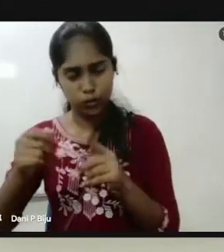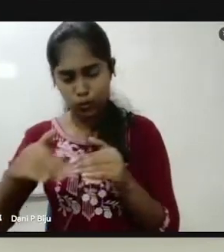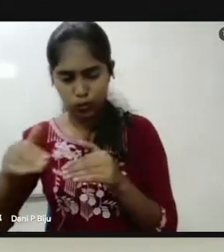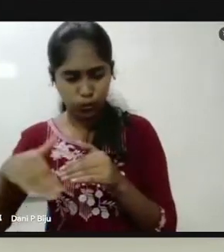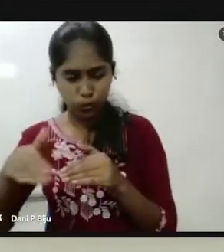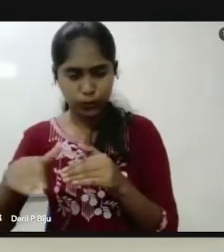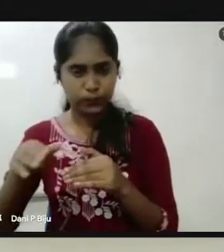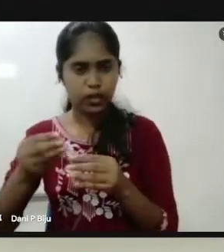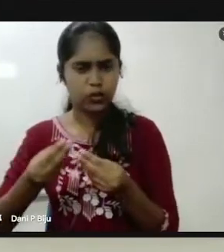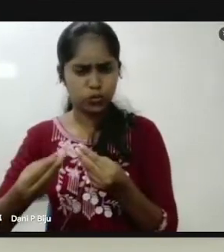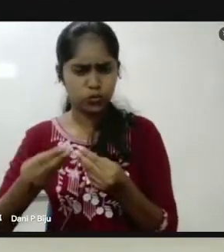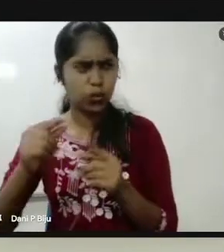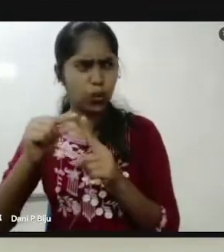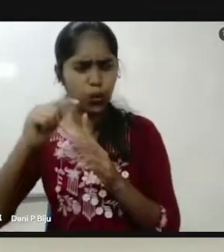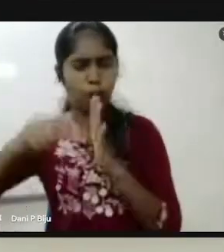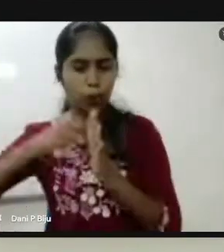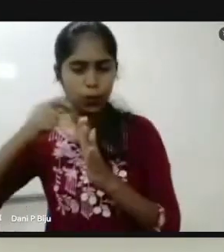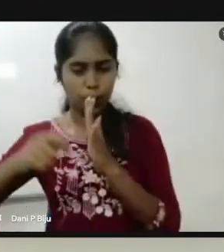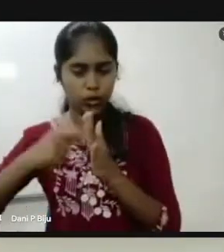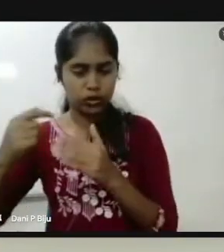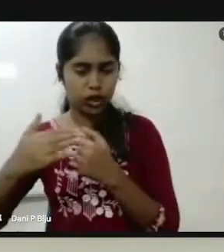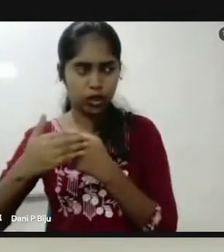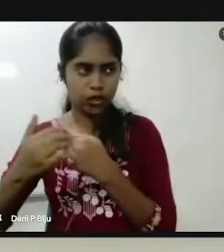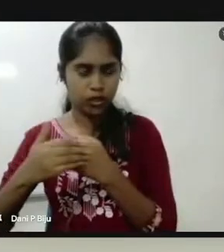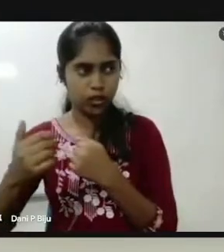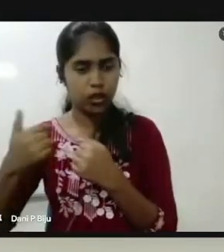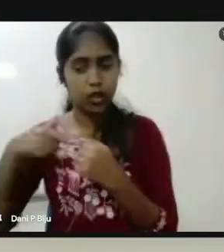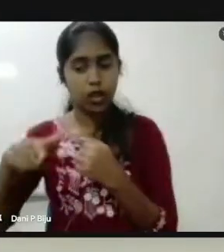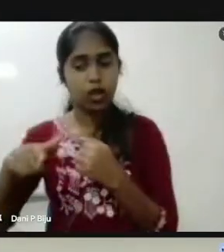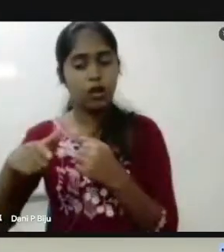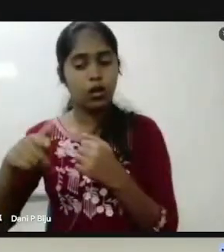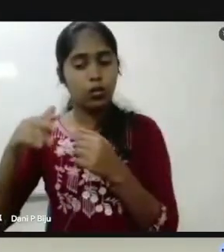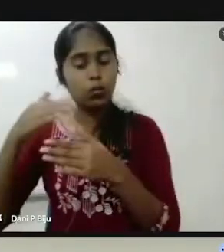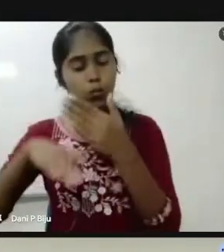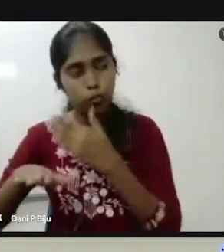ഒരു പ്രോജക്ട് വിളിച്ചിട്ടുണ്ടായിരുന്നു. അതിനകത്ത് പറഞ്ഞിരിക്കുന്ന ഈ ഡിസബിലിറ്റി